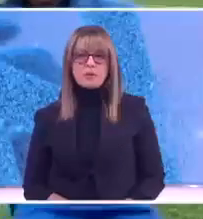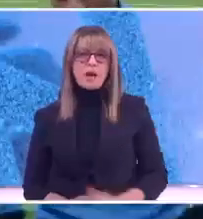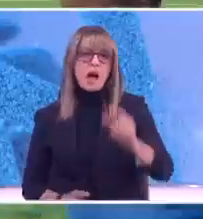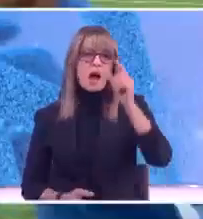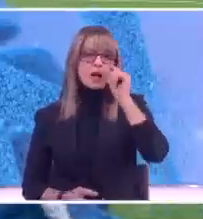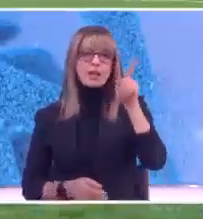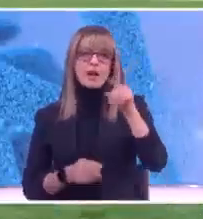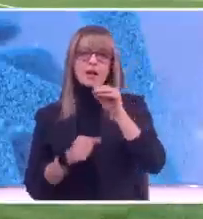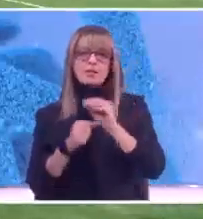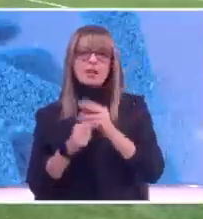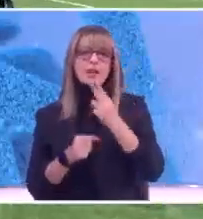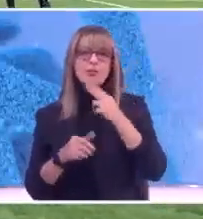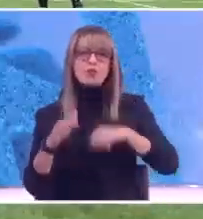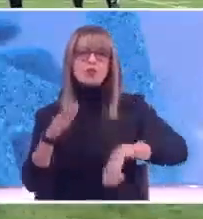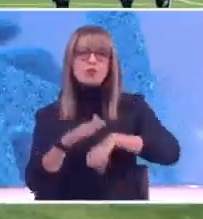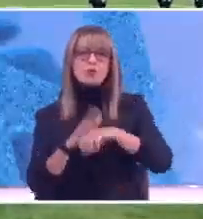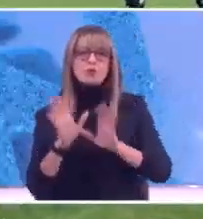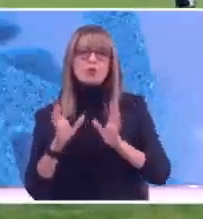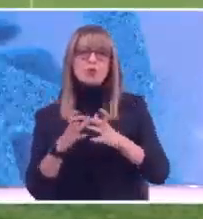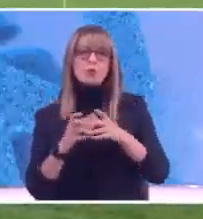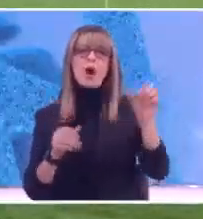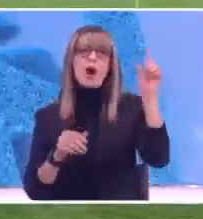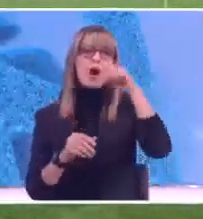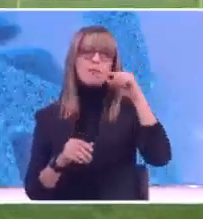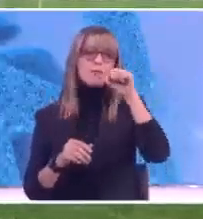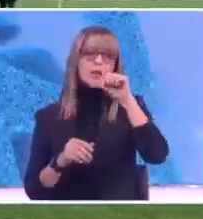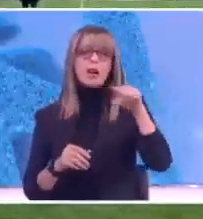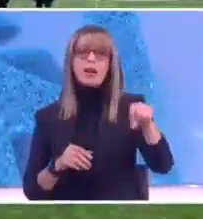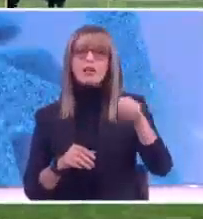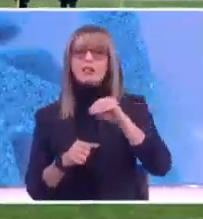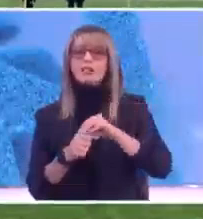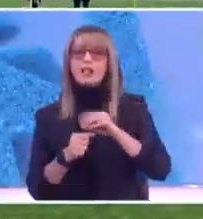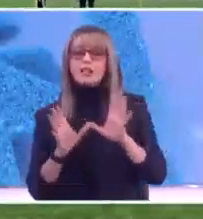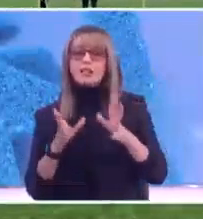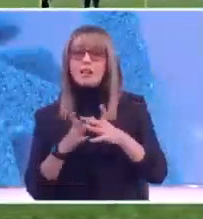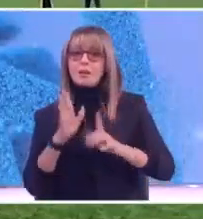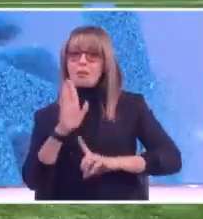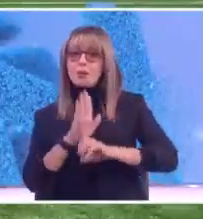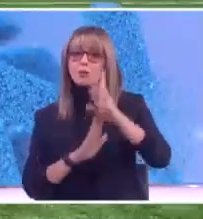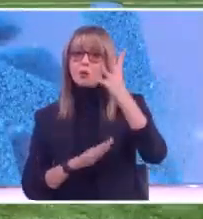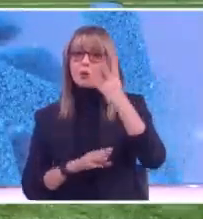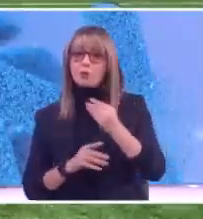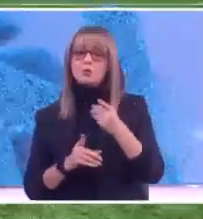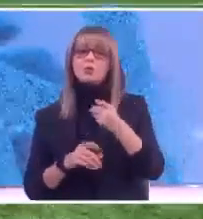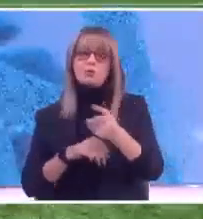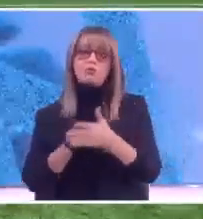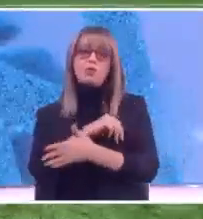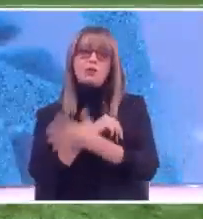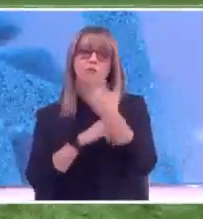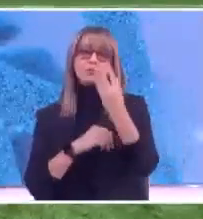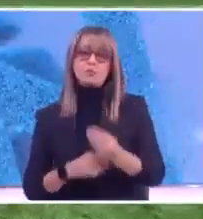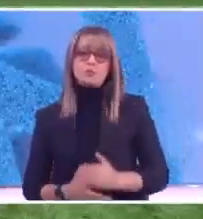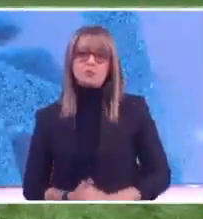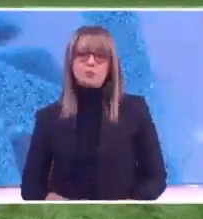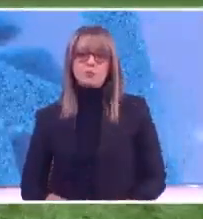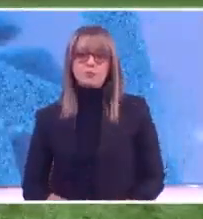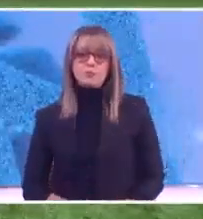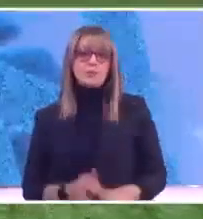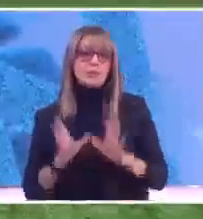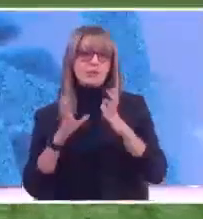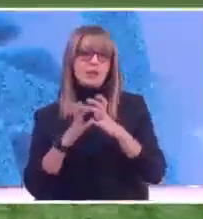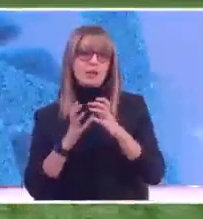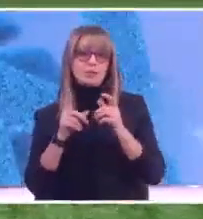Hakkari Gücü kadın futbol takımının Afrikalı futbolcuları takımın başarılı sonuçlar almasında büyük pay sahibi.